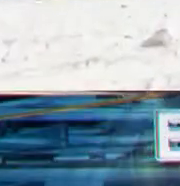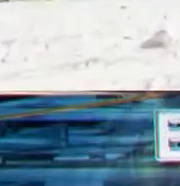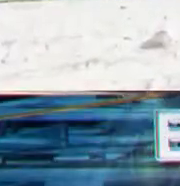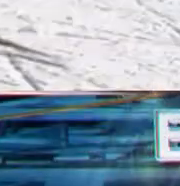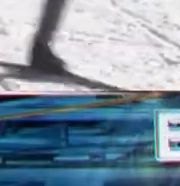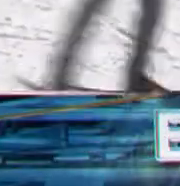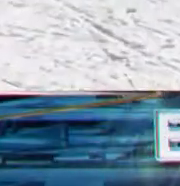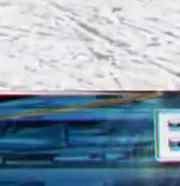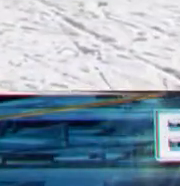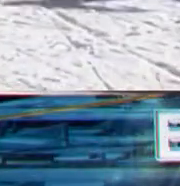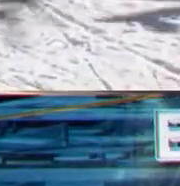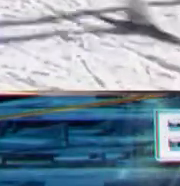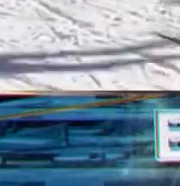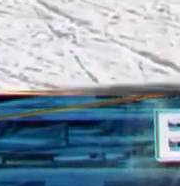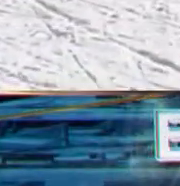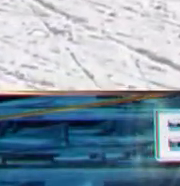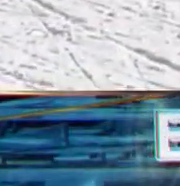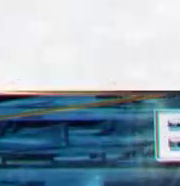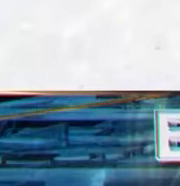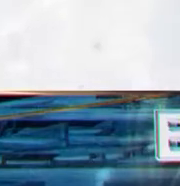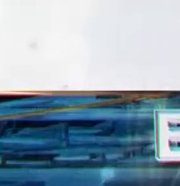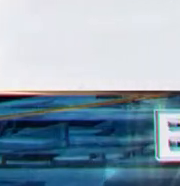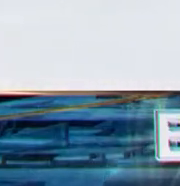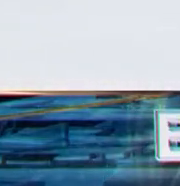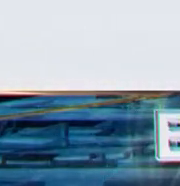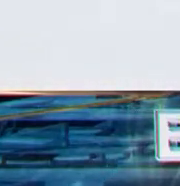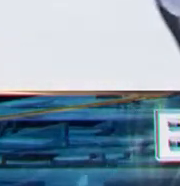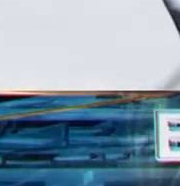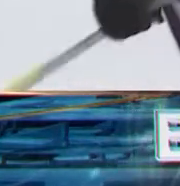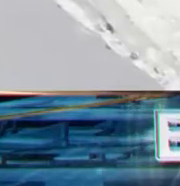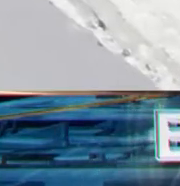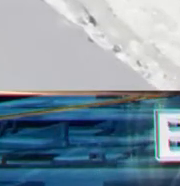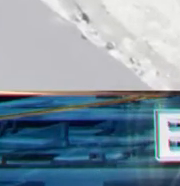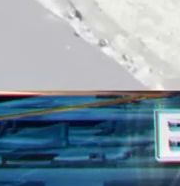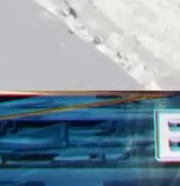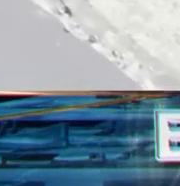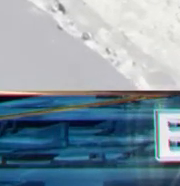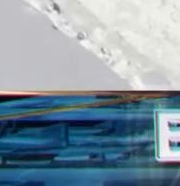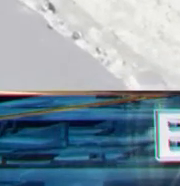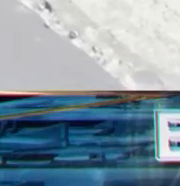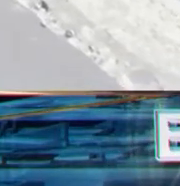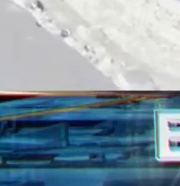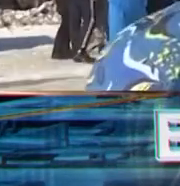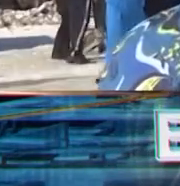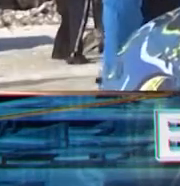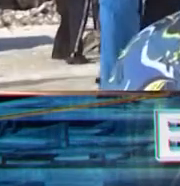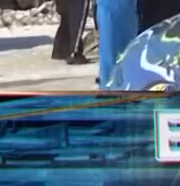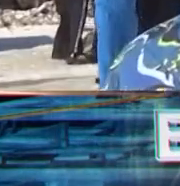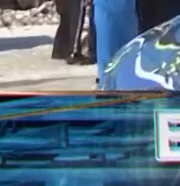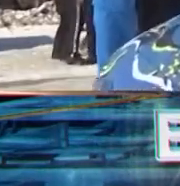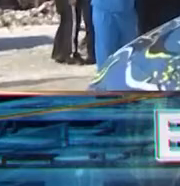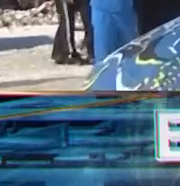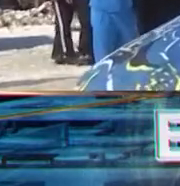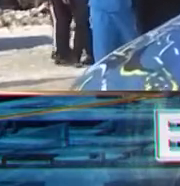Шынықсаң шымыр боласың. Райымбек ауданында шаңғыдан облыстық чемпионат өтті. 100-ден аса спортшы бақ пен бап жарыстырды. Райымбек